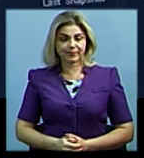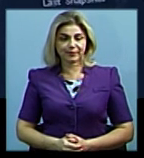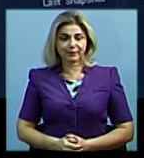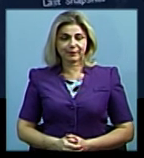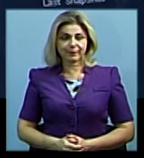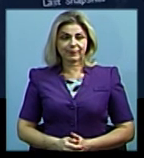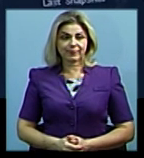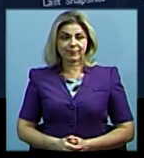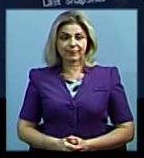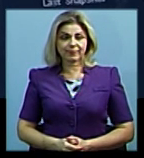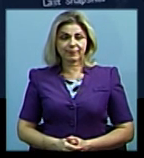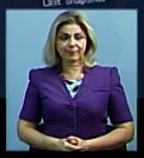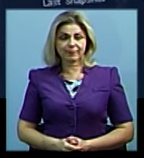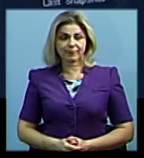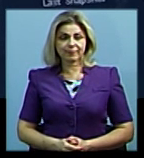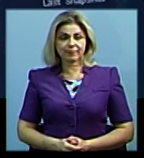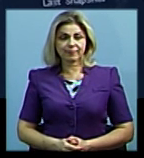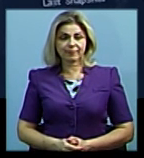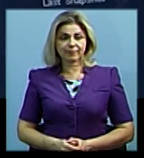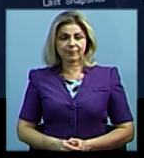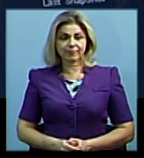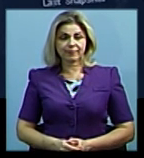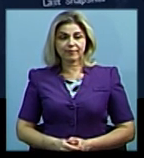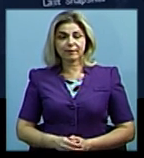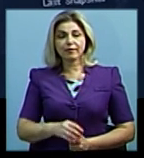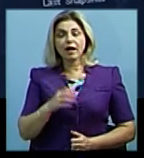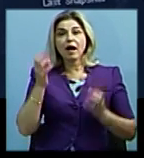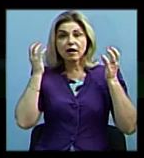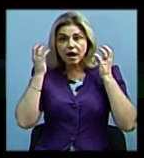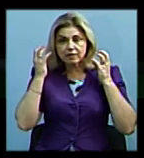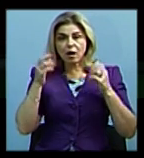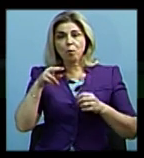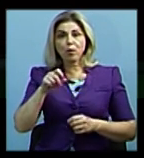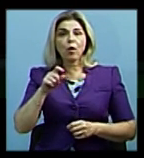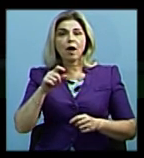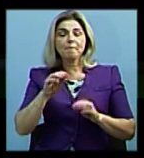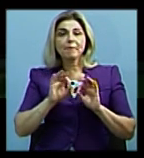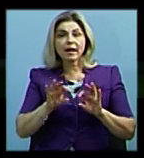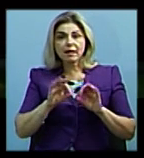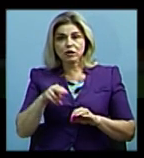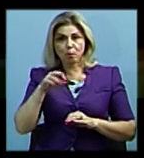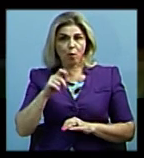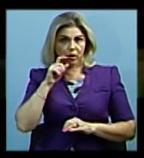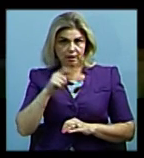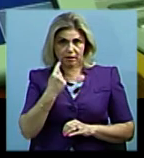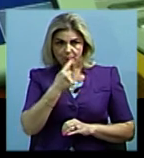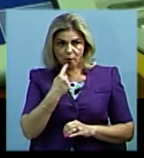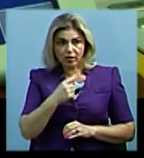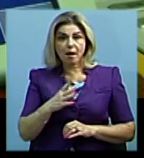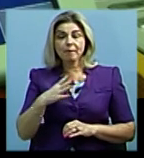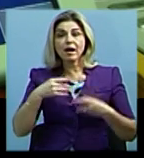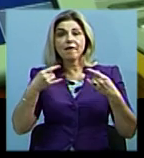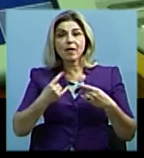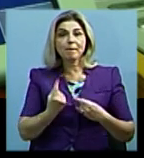Говорить «Ульштин». Видаємо радіопередачу українською мовою. 60 років тому в ефір вийшла перша радіопрограма,